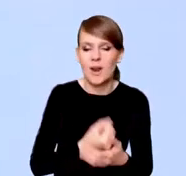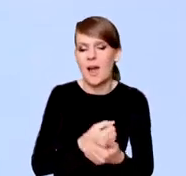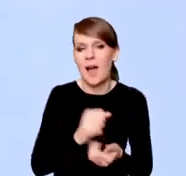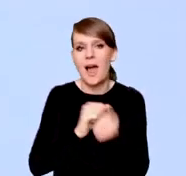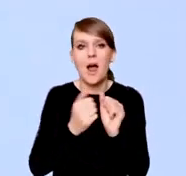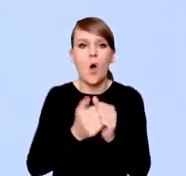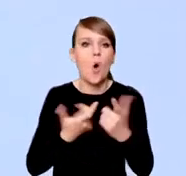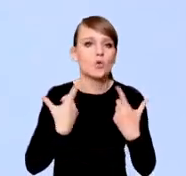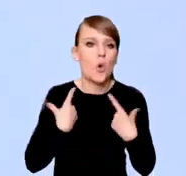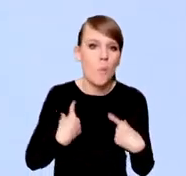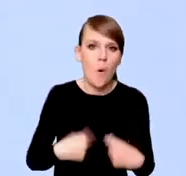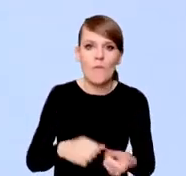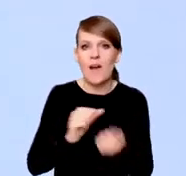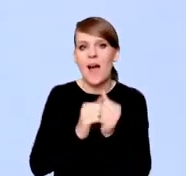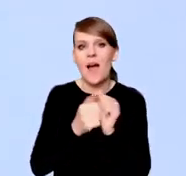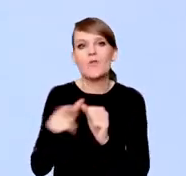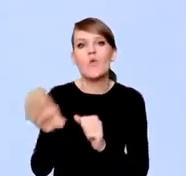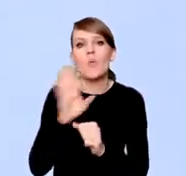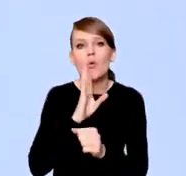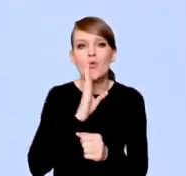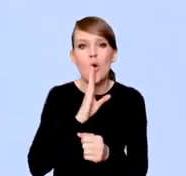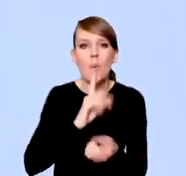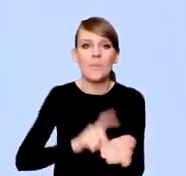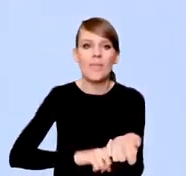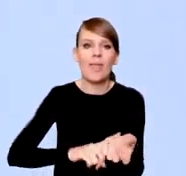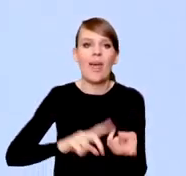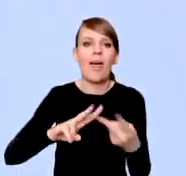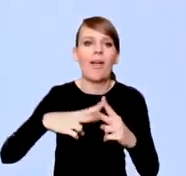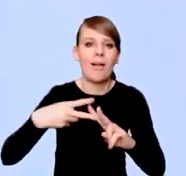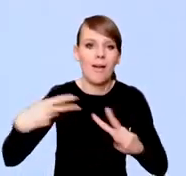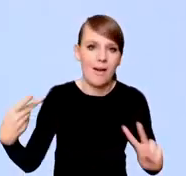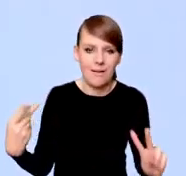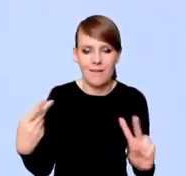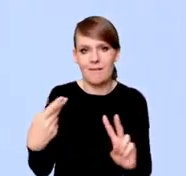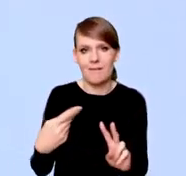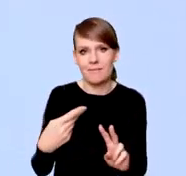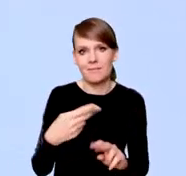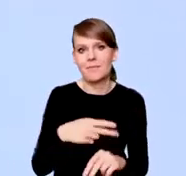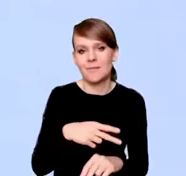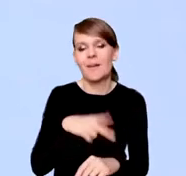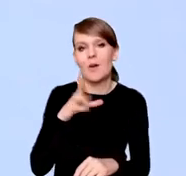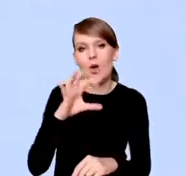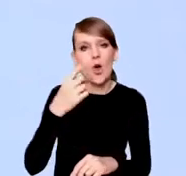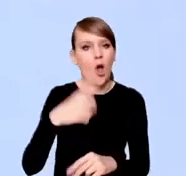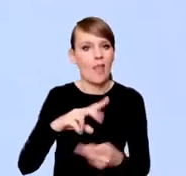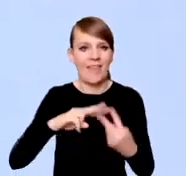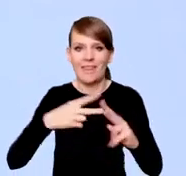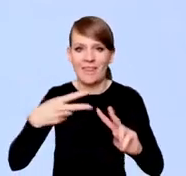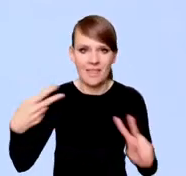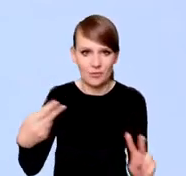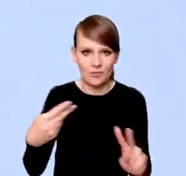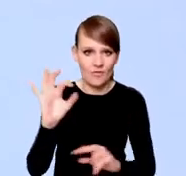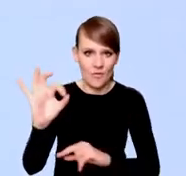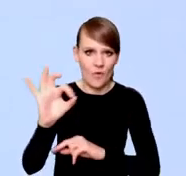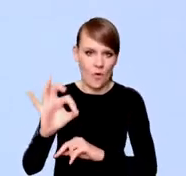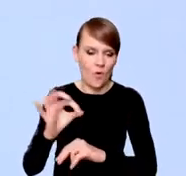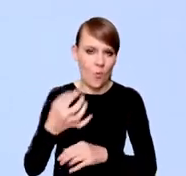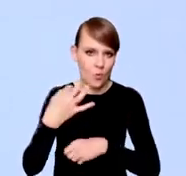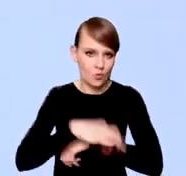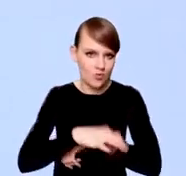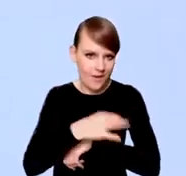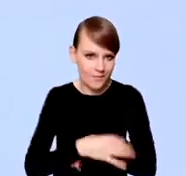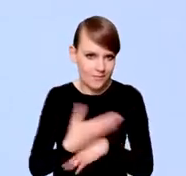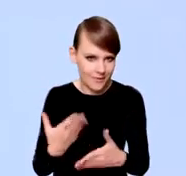genetyczny organizacji, więc coś bardzo ważnego bardzo istotnego. Jedną